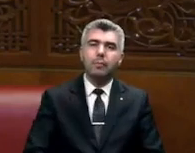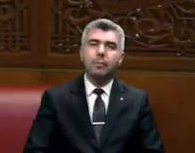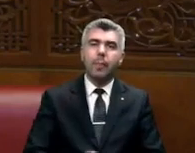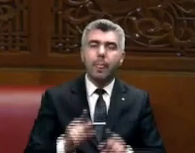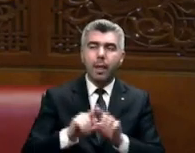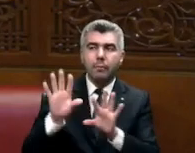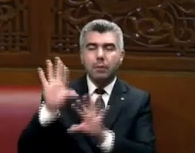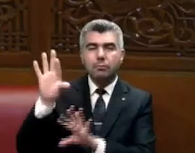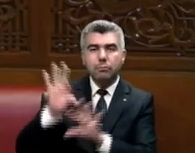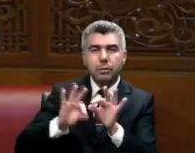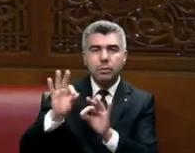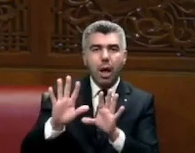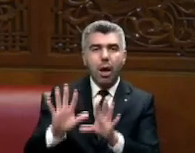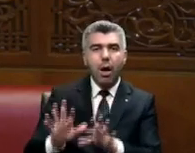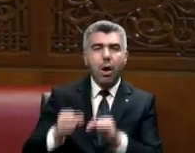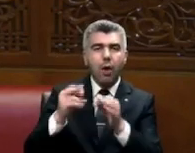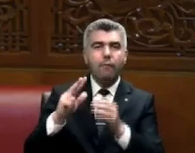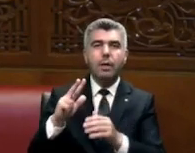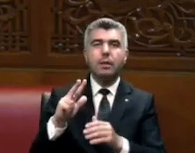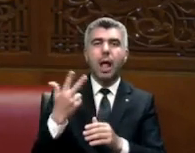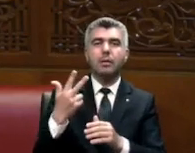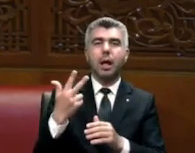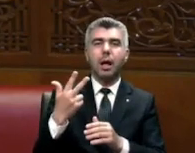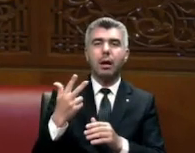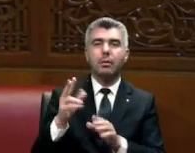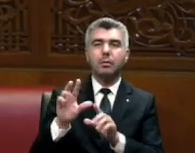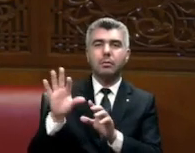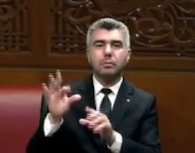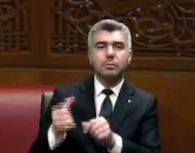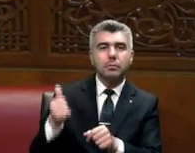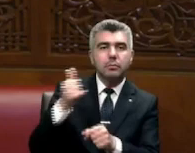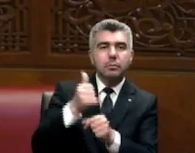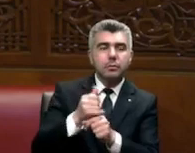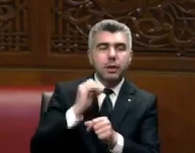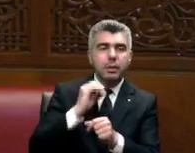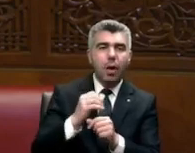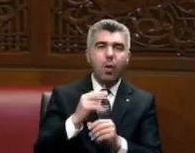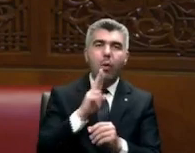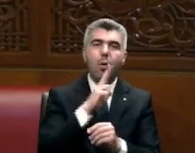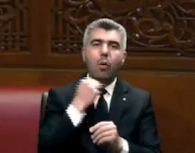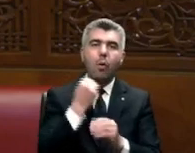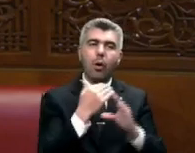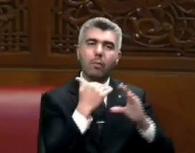انتقاء واقتراح 3 للمترشحين على السلطة الحكومية المعنية.